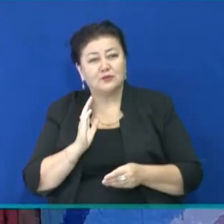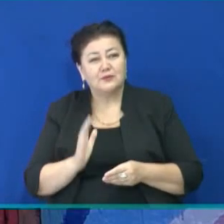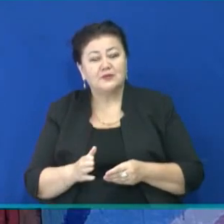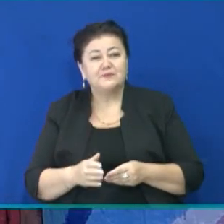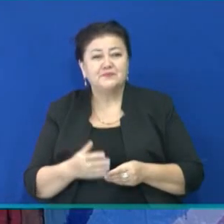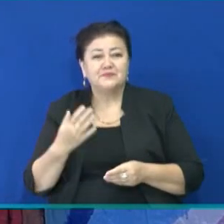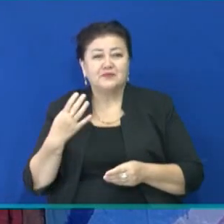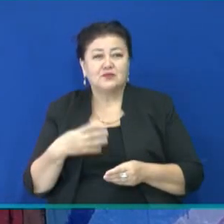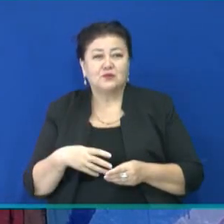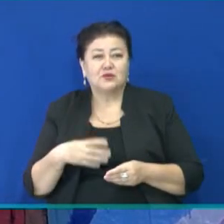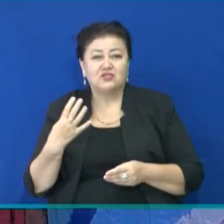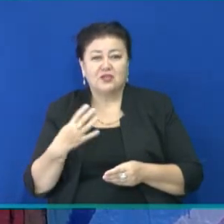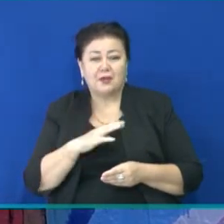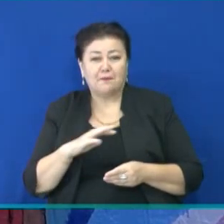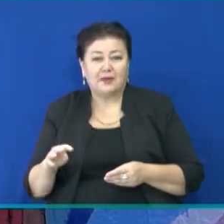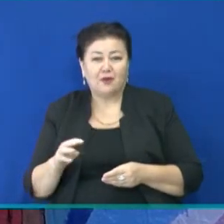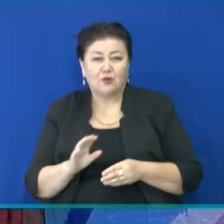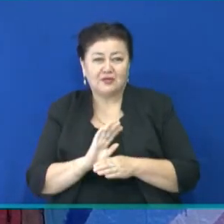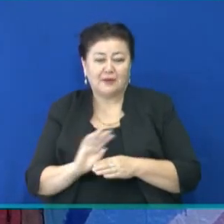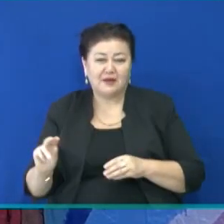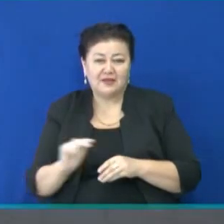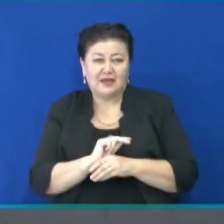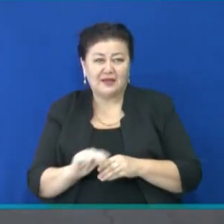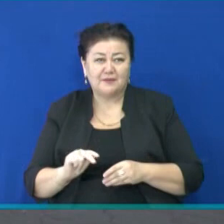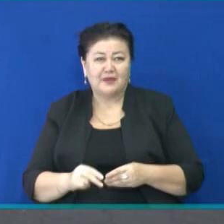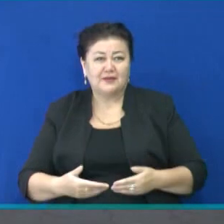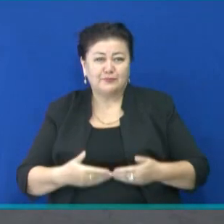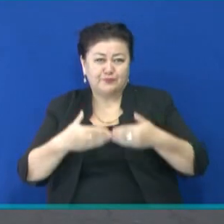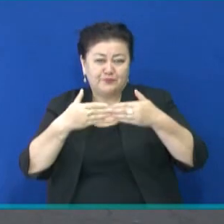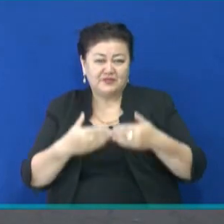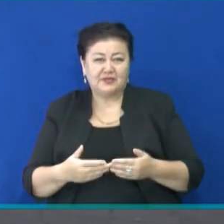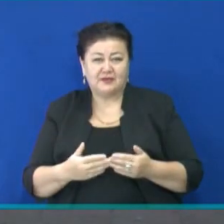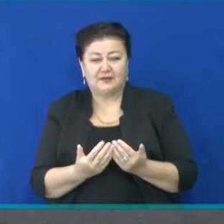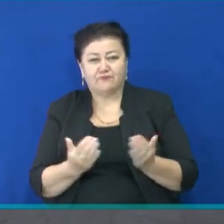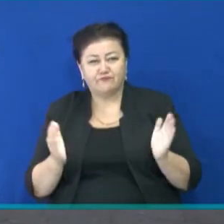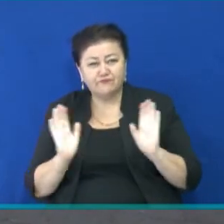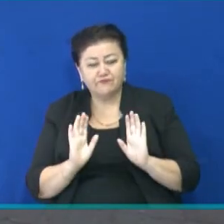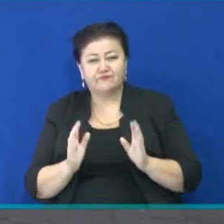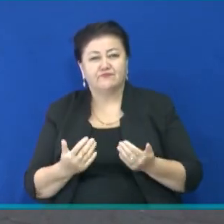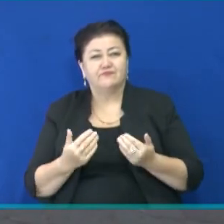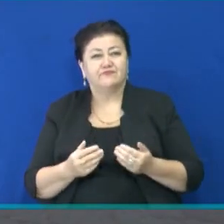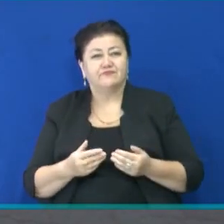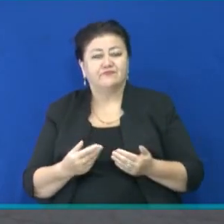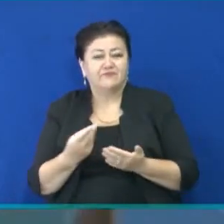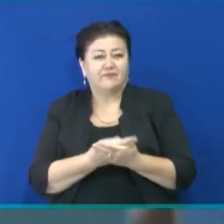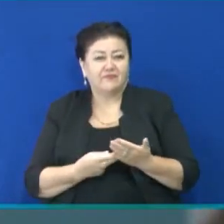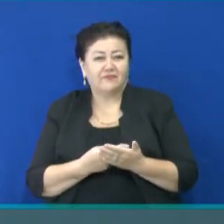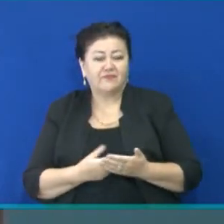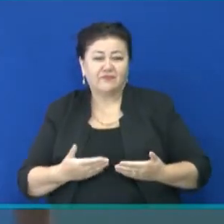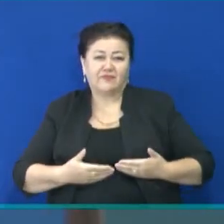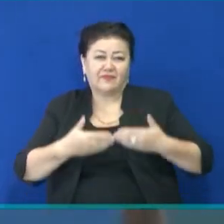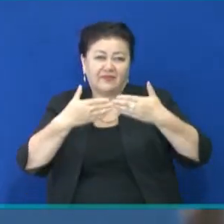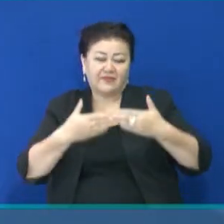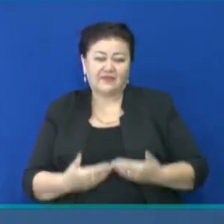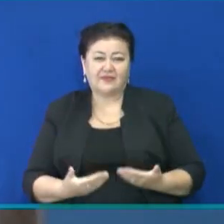ретте өткелдердің сыртқы және ішкі жағы әрленіп, шатырлары жөнделеді. Ал қабырғаларға ұлттық нақыштағы муралдар да салынып, сәнін